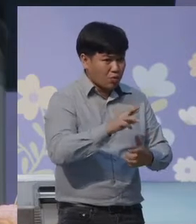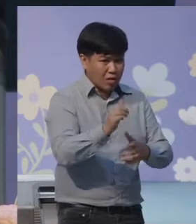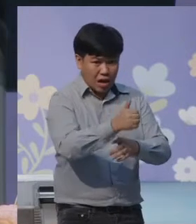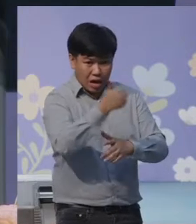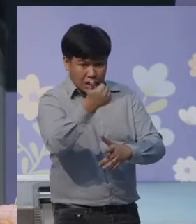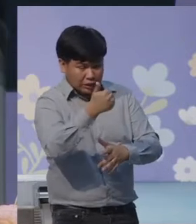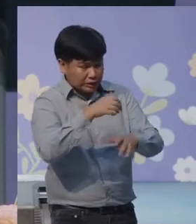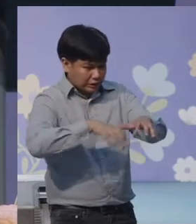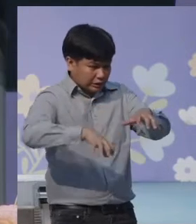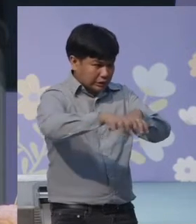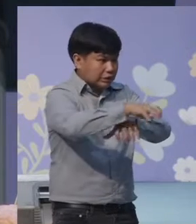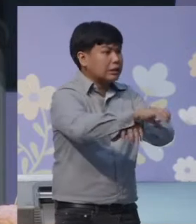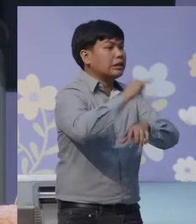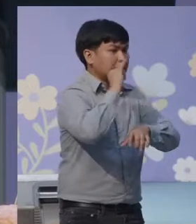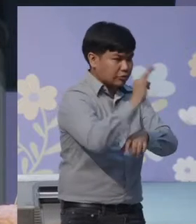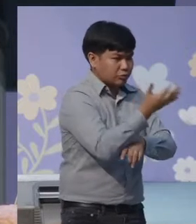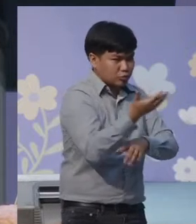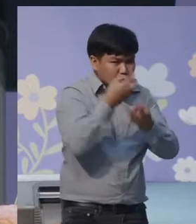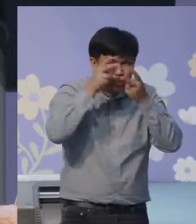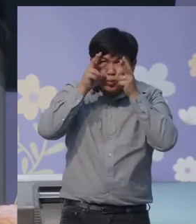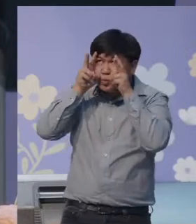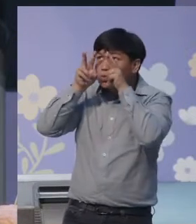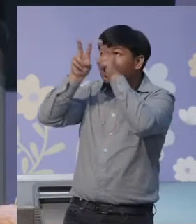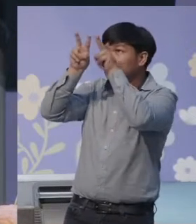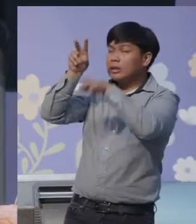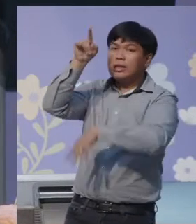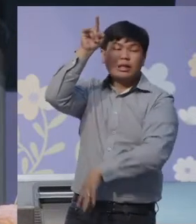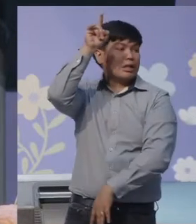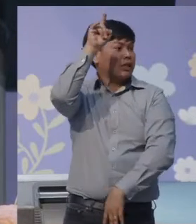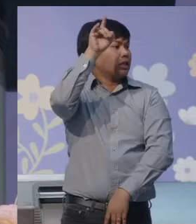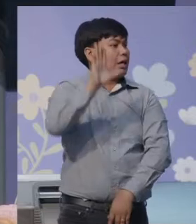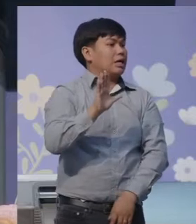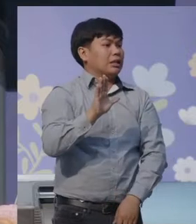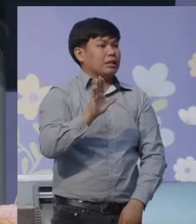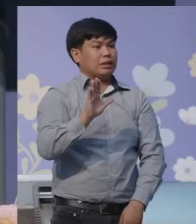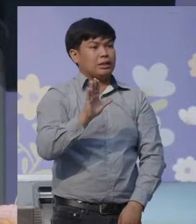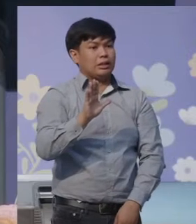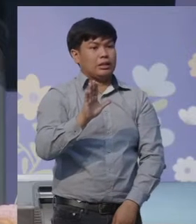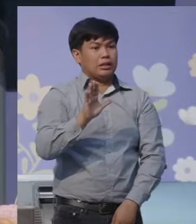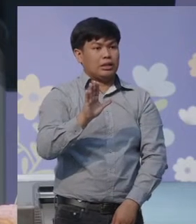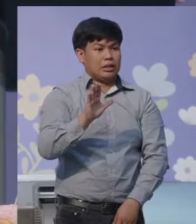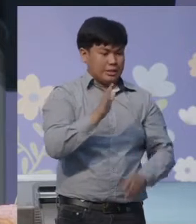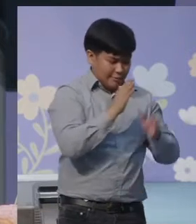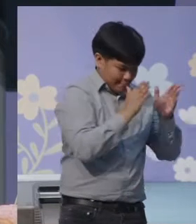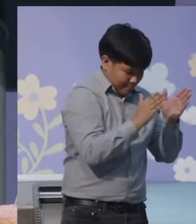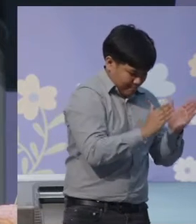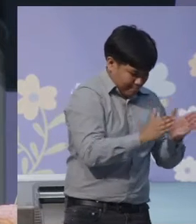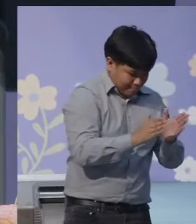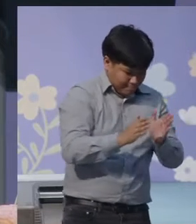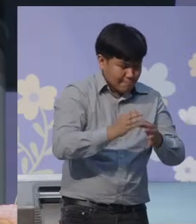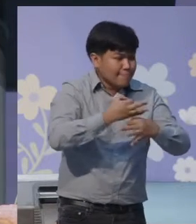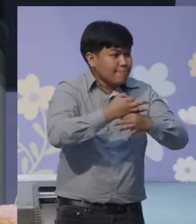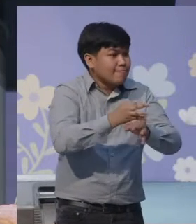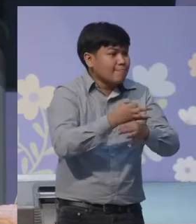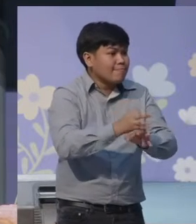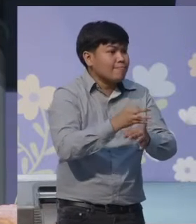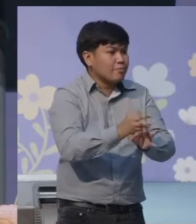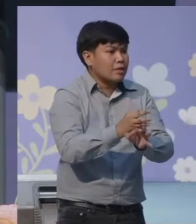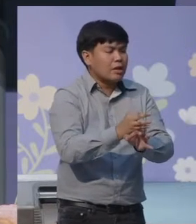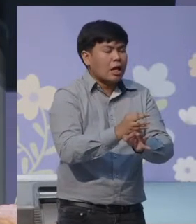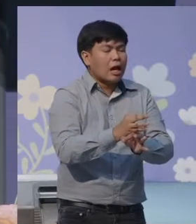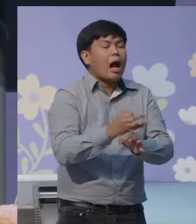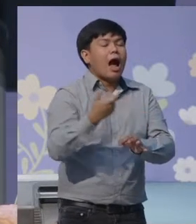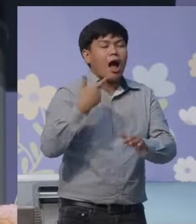Basta tumitingin kayo sa Panginoon at inaayos nyo yung inyong pagkakamali,